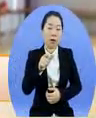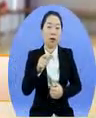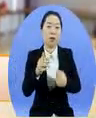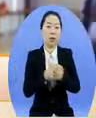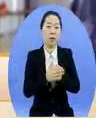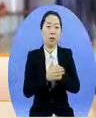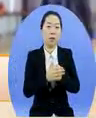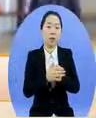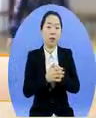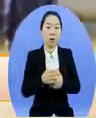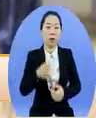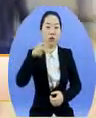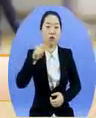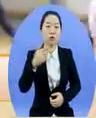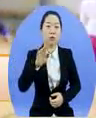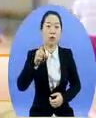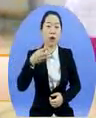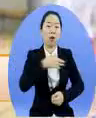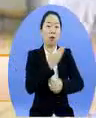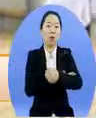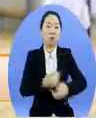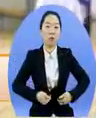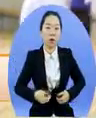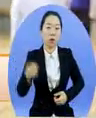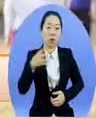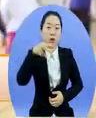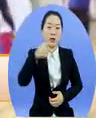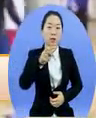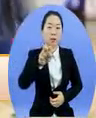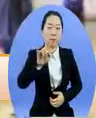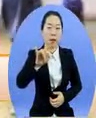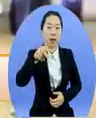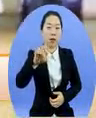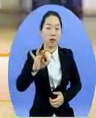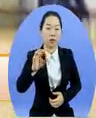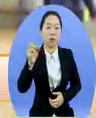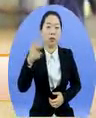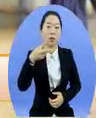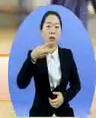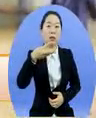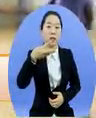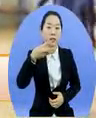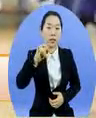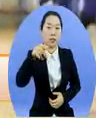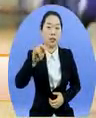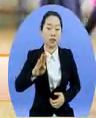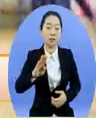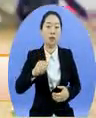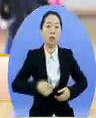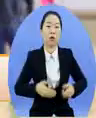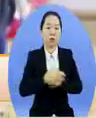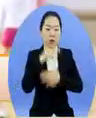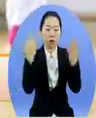쳐야 되기 때문에 그만큼 순발력도 있어야 되고 뭐 또 때로는 스매싱 또 리시브 수비도 해야 되고 또 뭐 이게 다